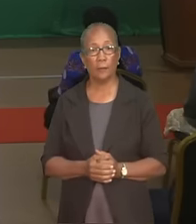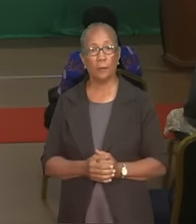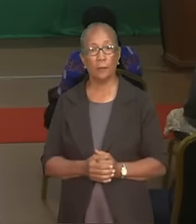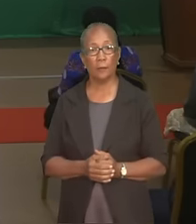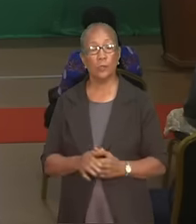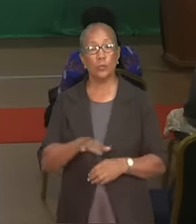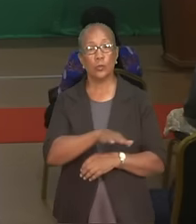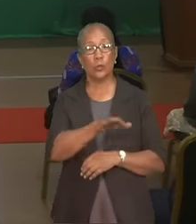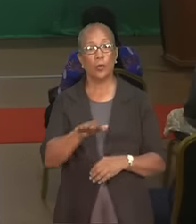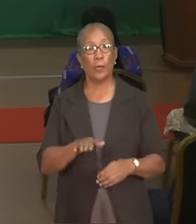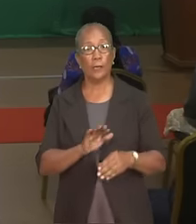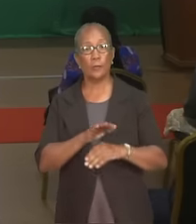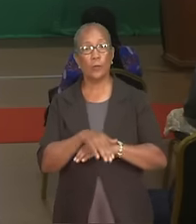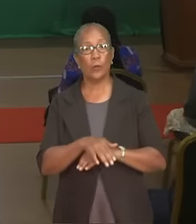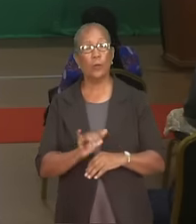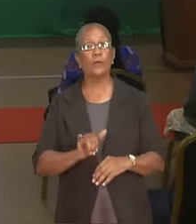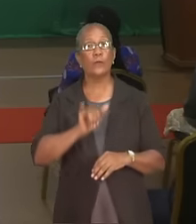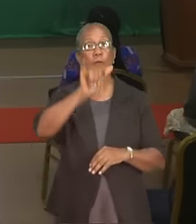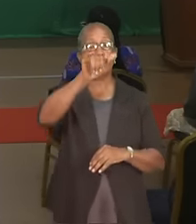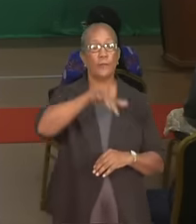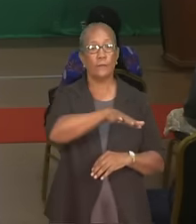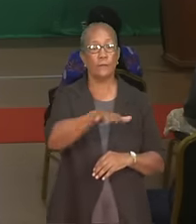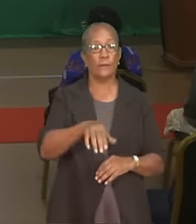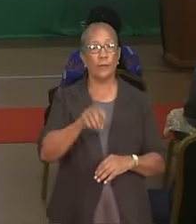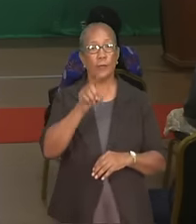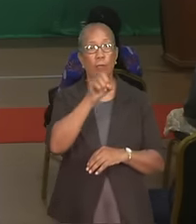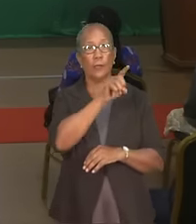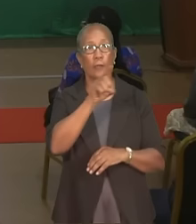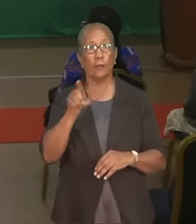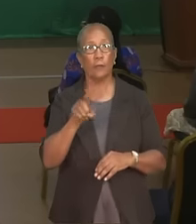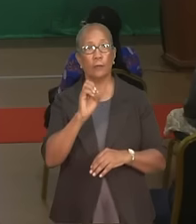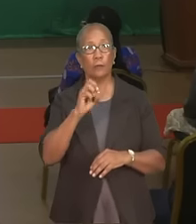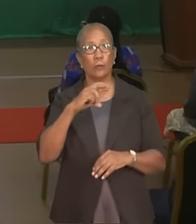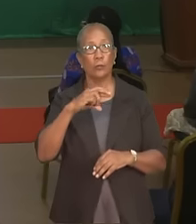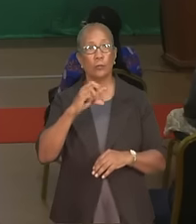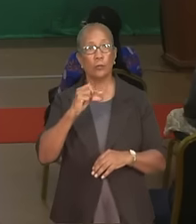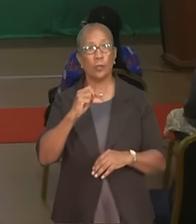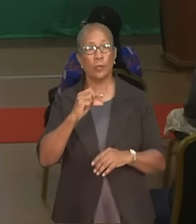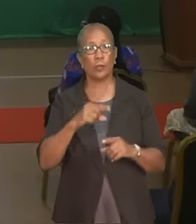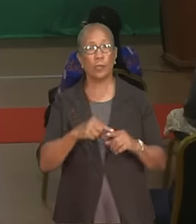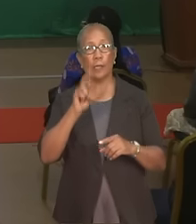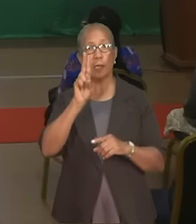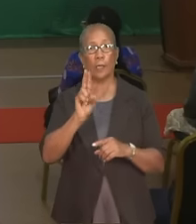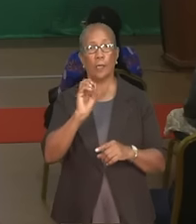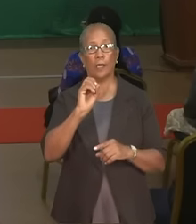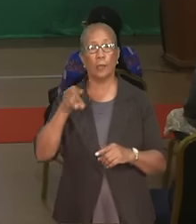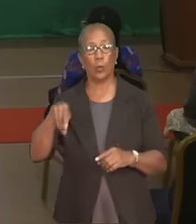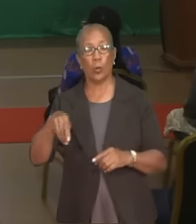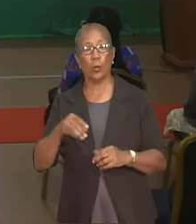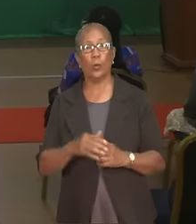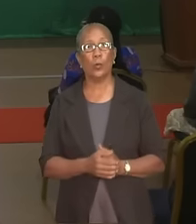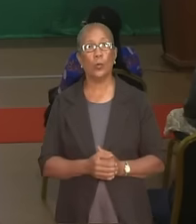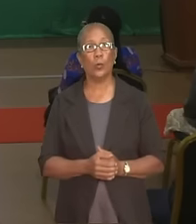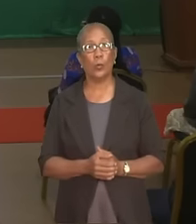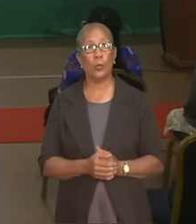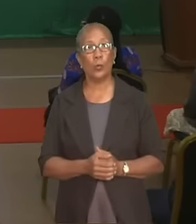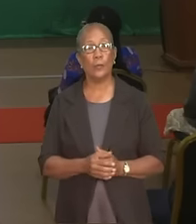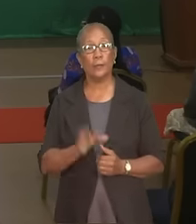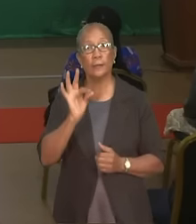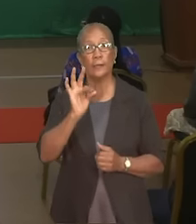en Hoop. Is minister TCT niet hier? Minister TCT vanmorgen afgemeld om